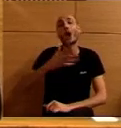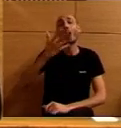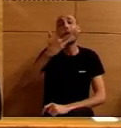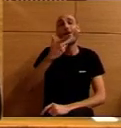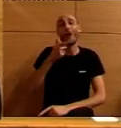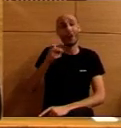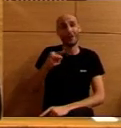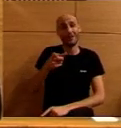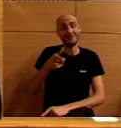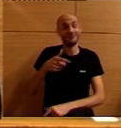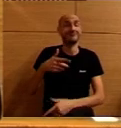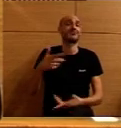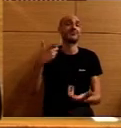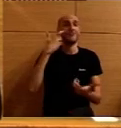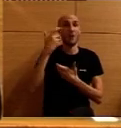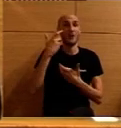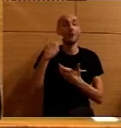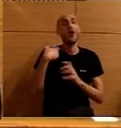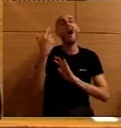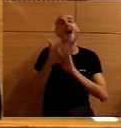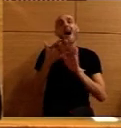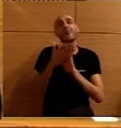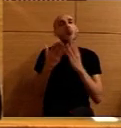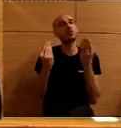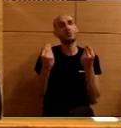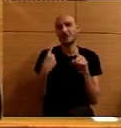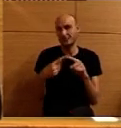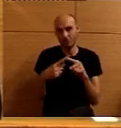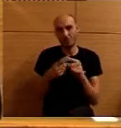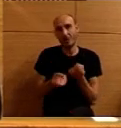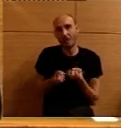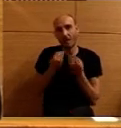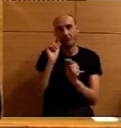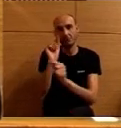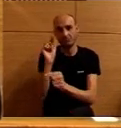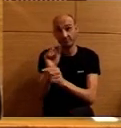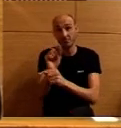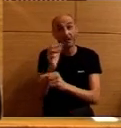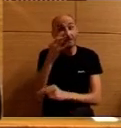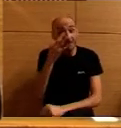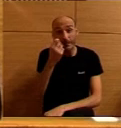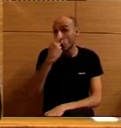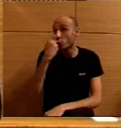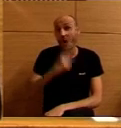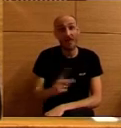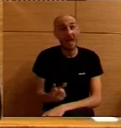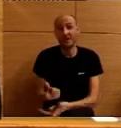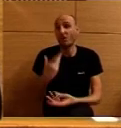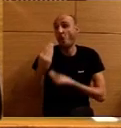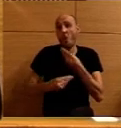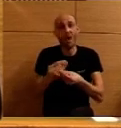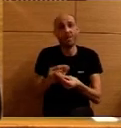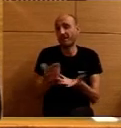coses, de moltes, però no crec que siga ni el moment, ni el lloc, ni servisca absolutament per a res. El que se